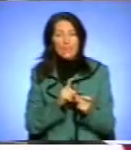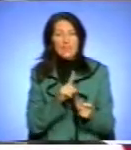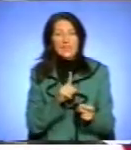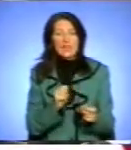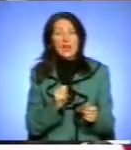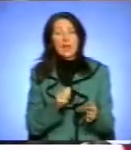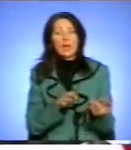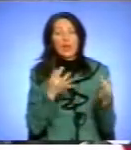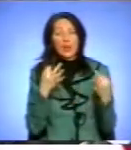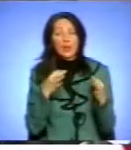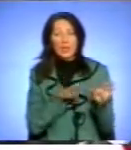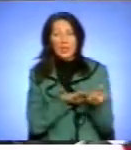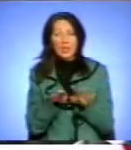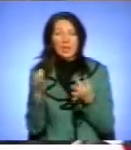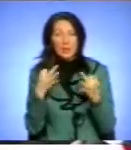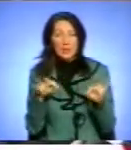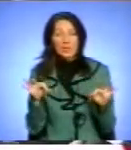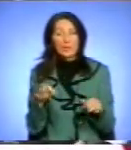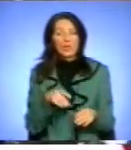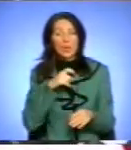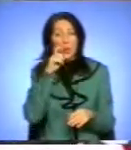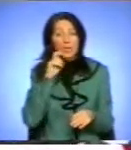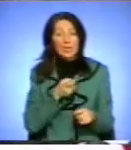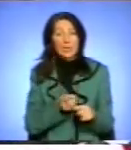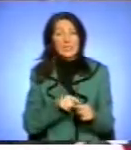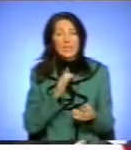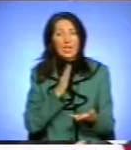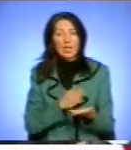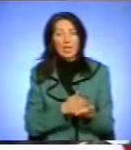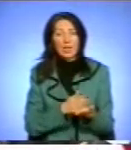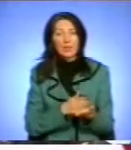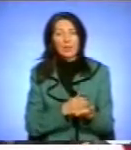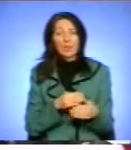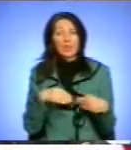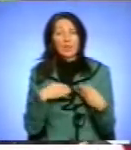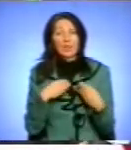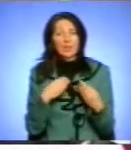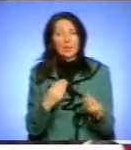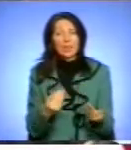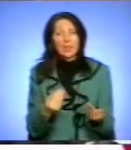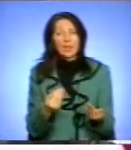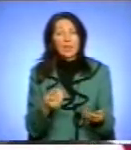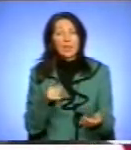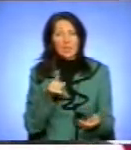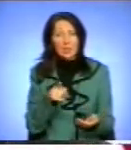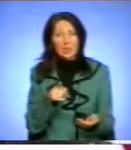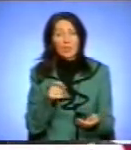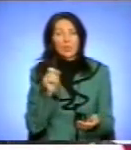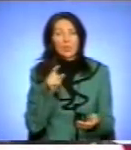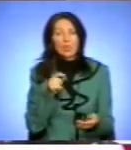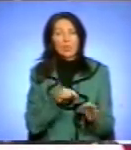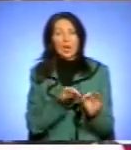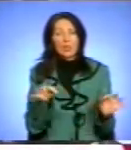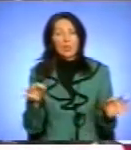вільність і України, знаєте, це є данина їм, бо золота нитка пам'яті не